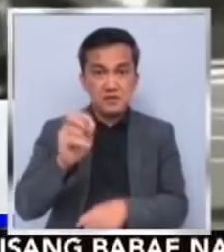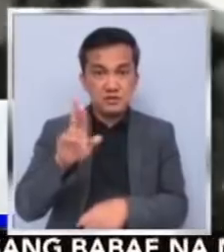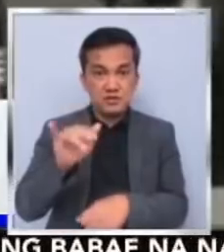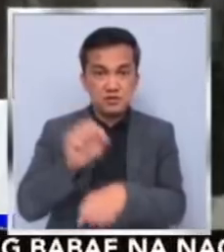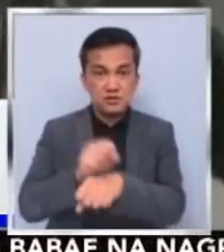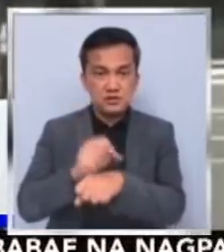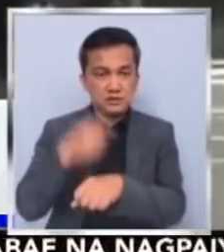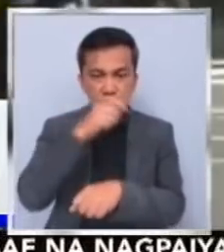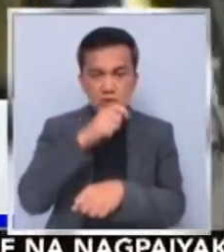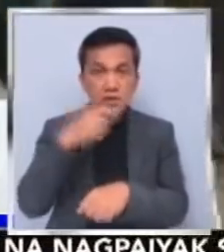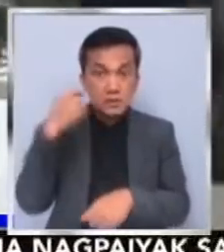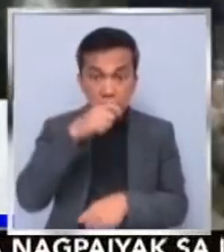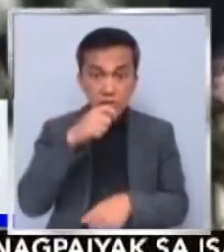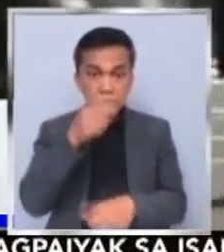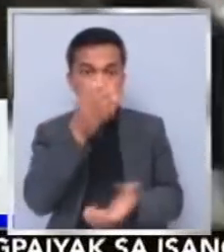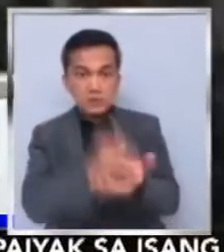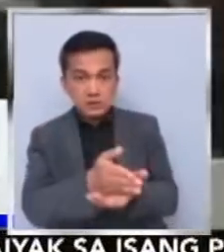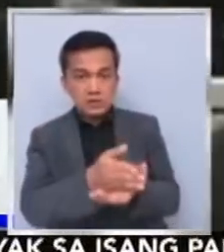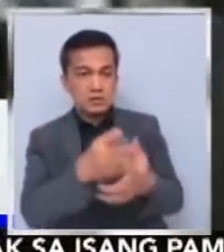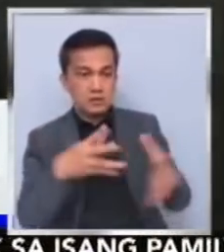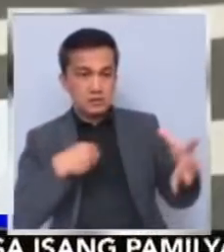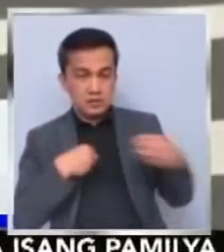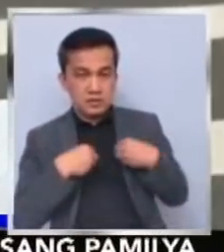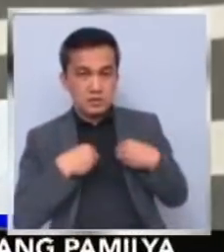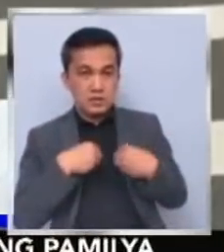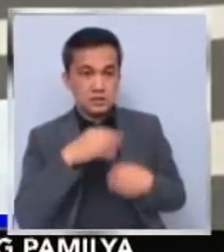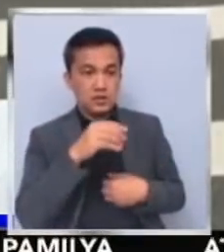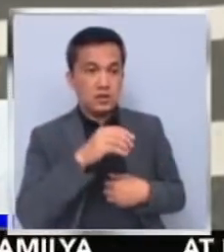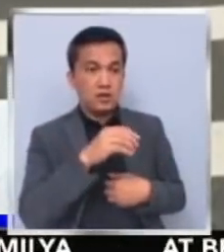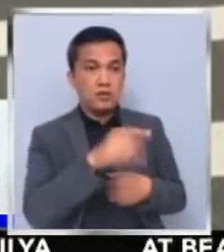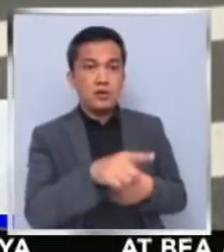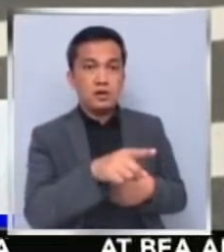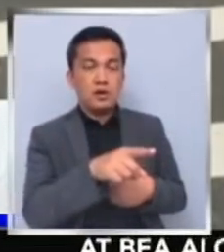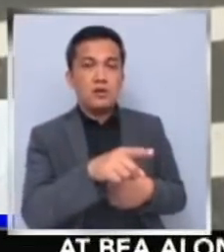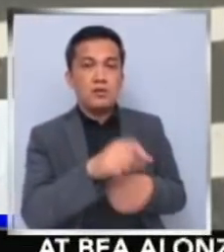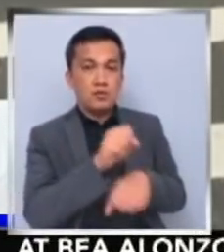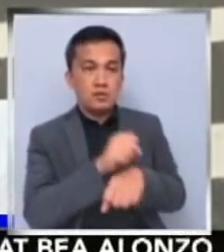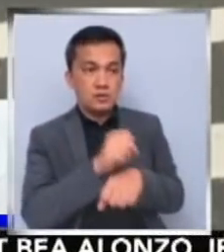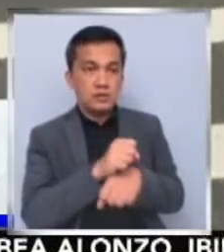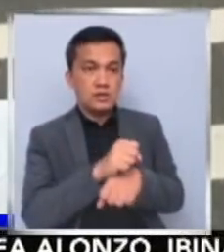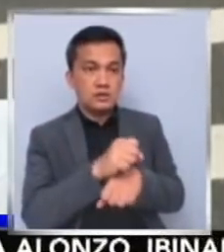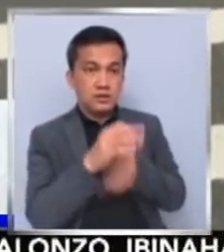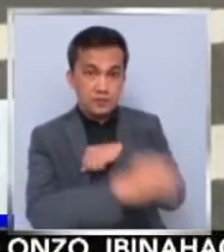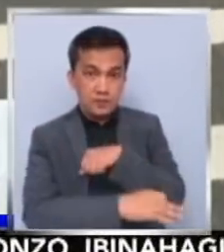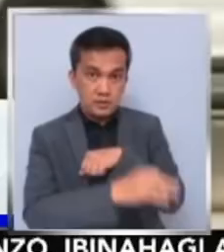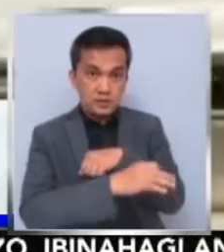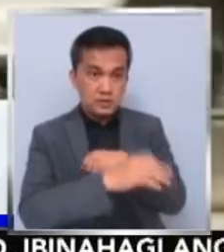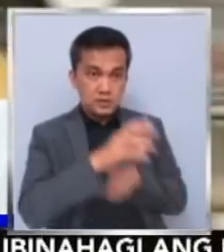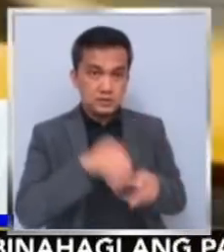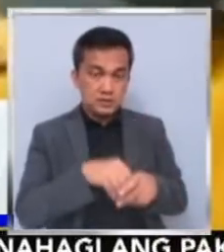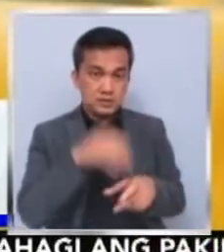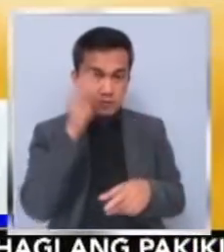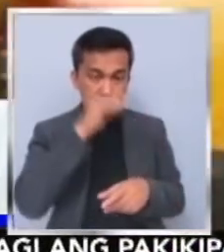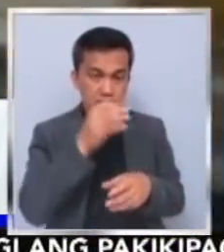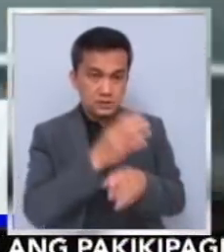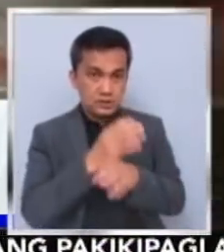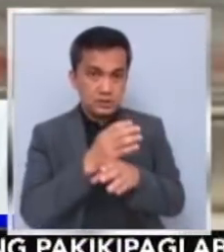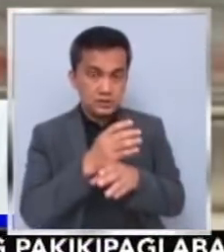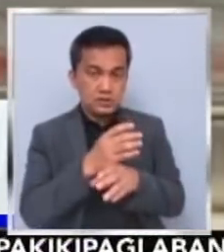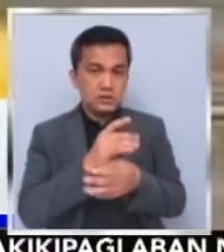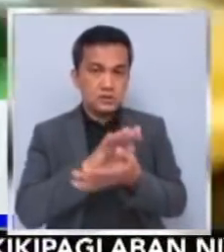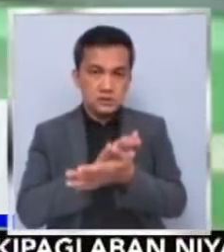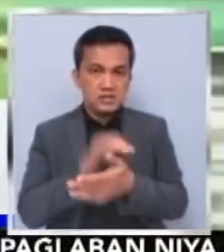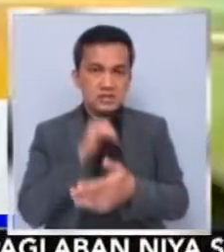ang pagtanggap ng mga dayuhang manggagawa kabilang na ang mga Pinoy bilang pag-iingat sa COVID-19 pandemic, hindi na iproseso